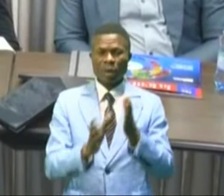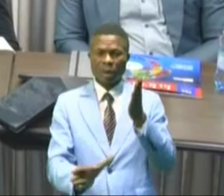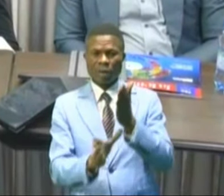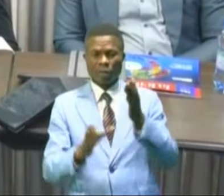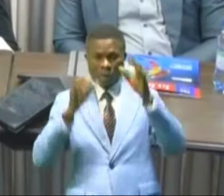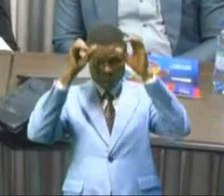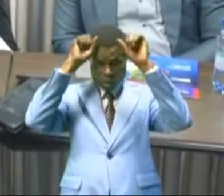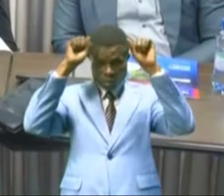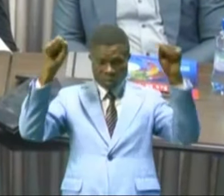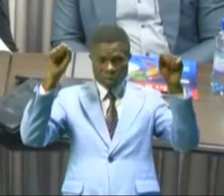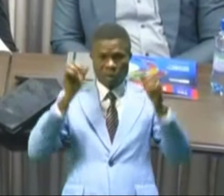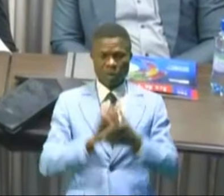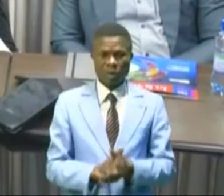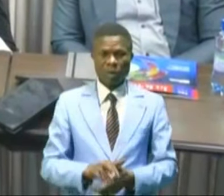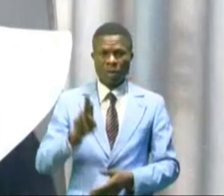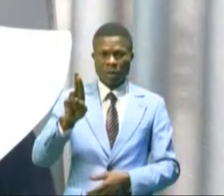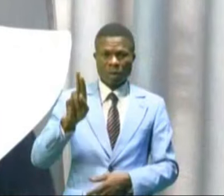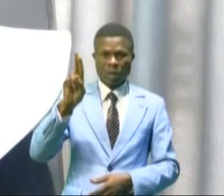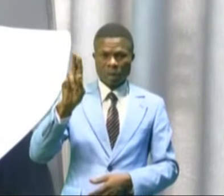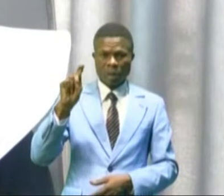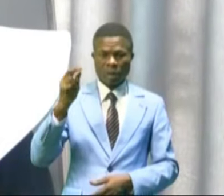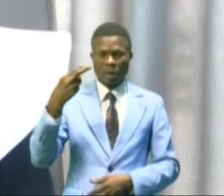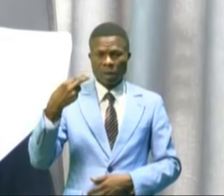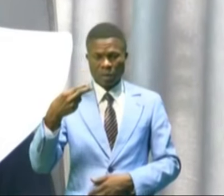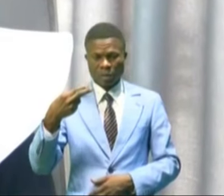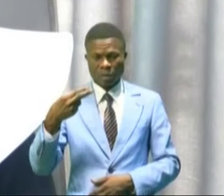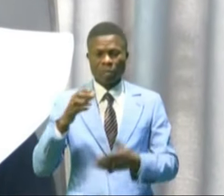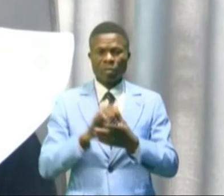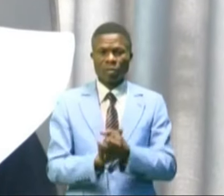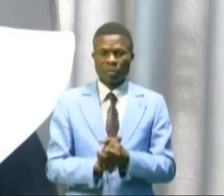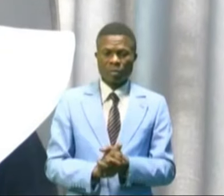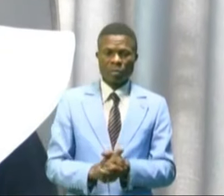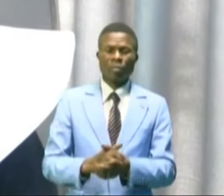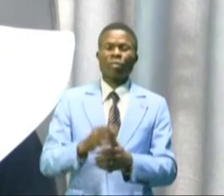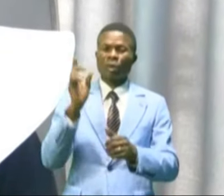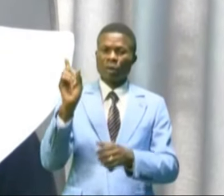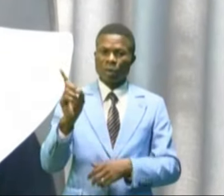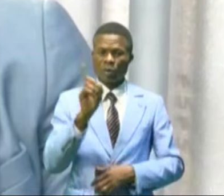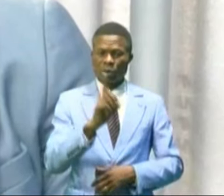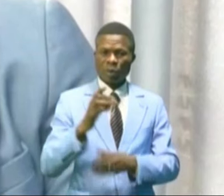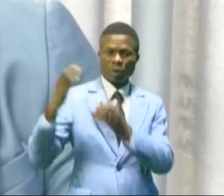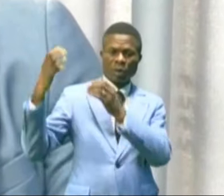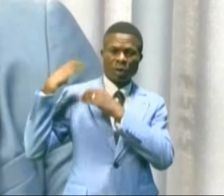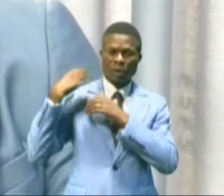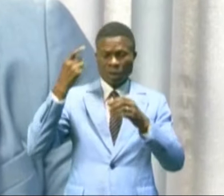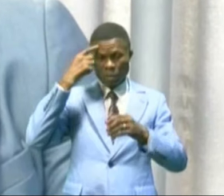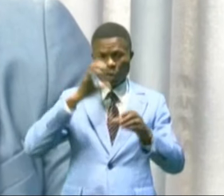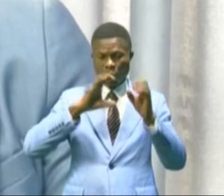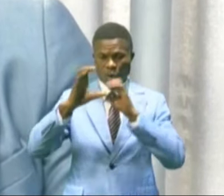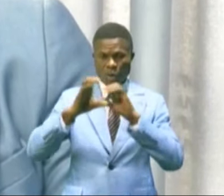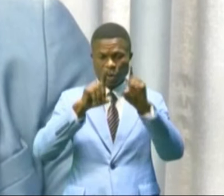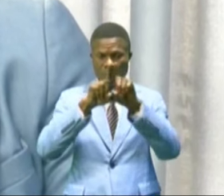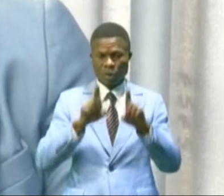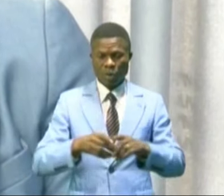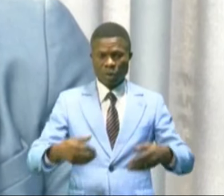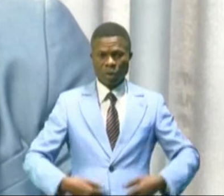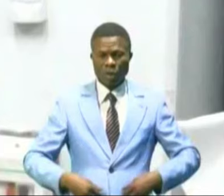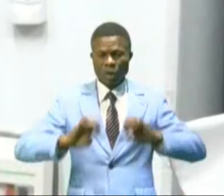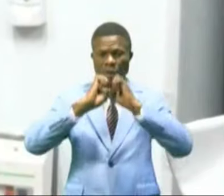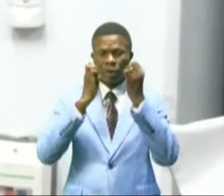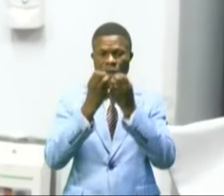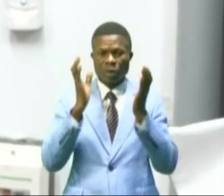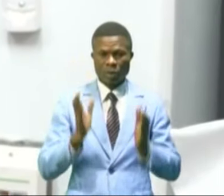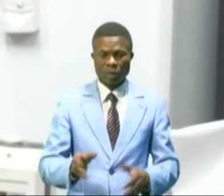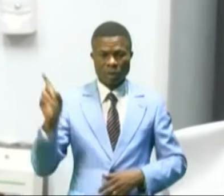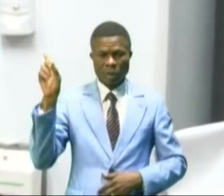vice-présidents Ruth Ngwanza et Christopher Mukoka, respectivement chargés de la communication et des jeunes entrepreneurs. Nous